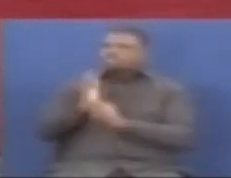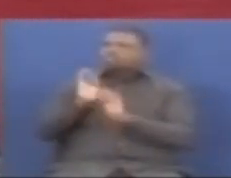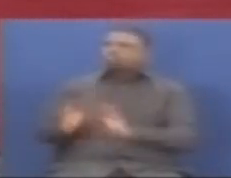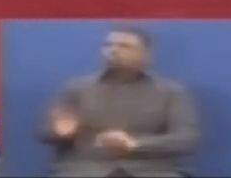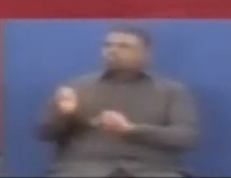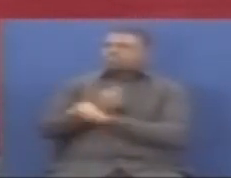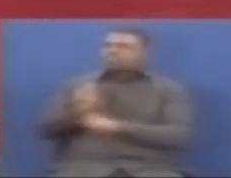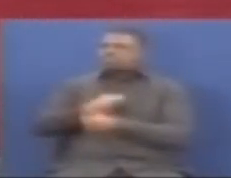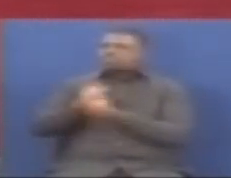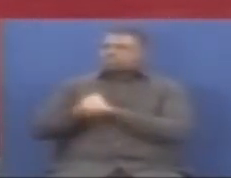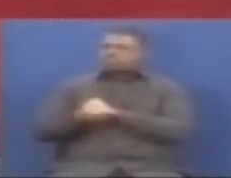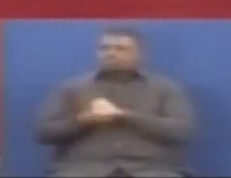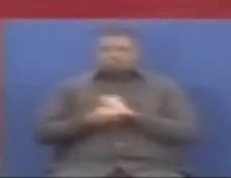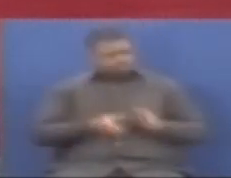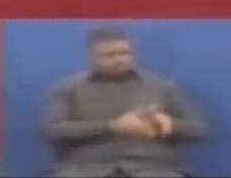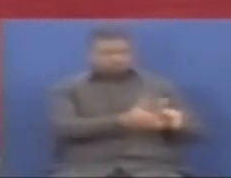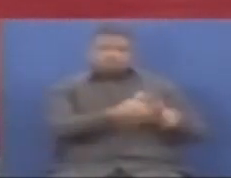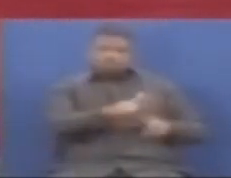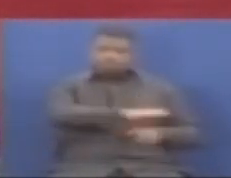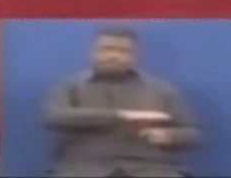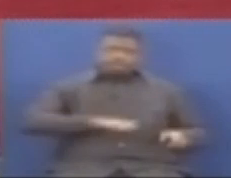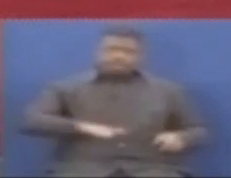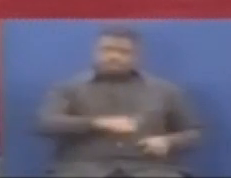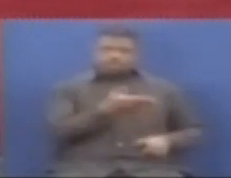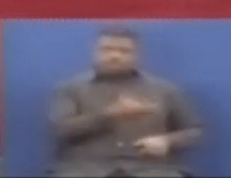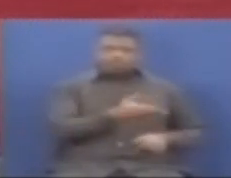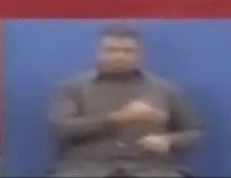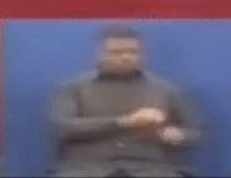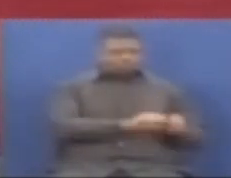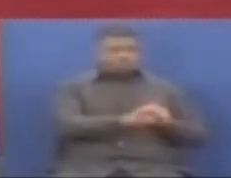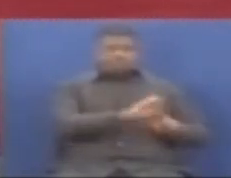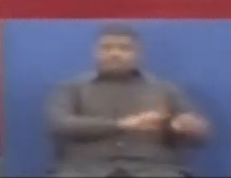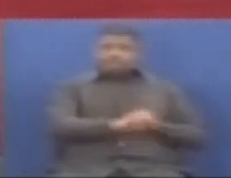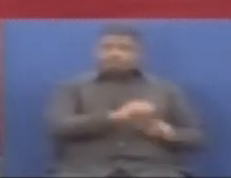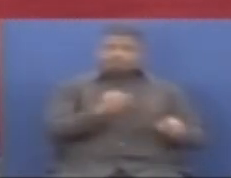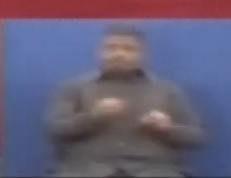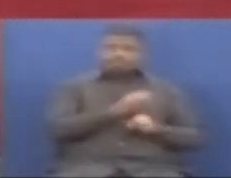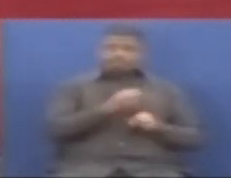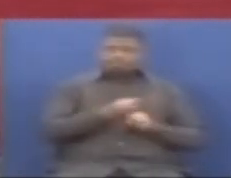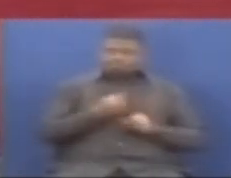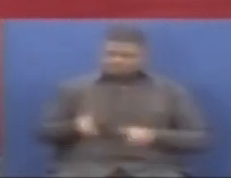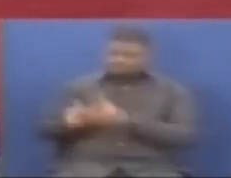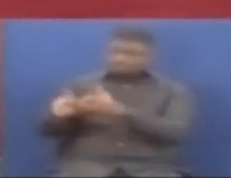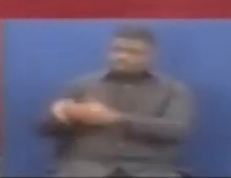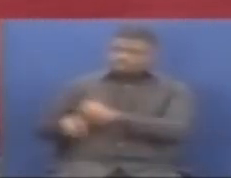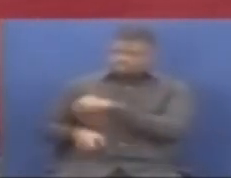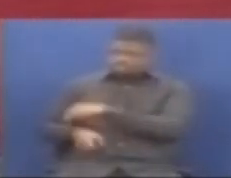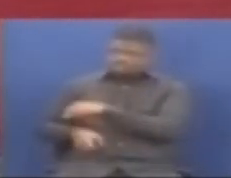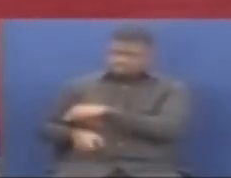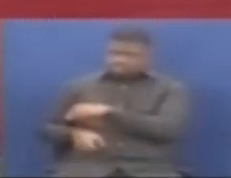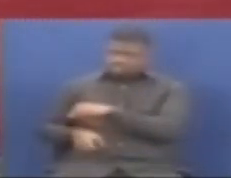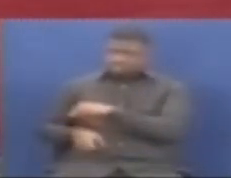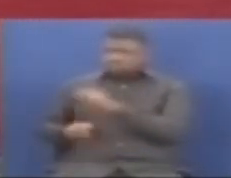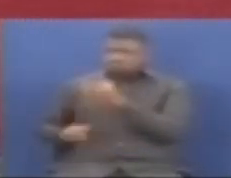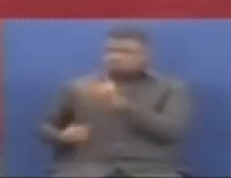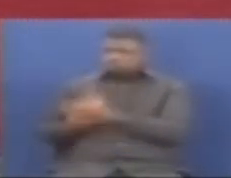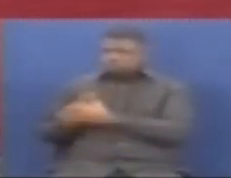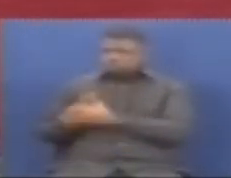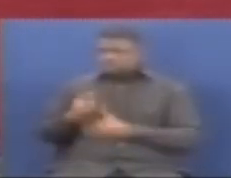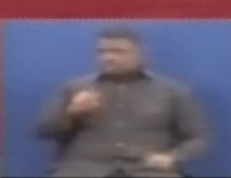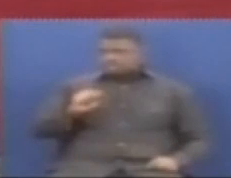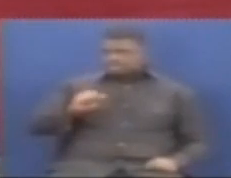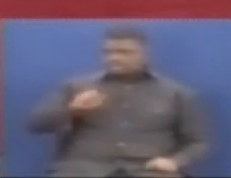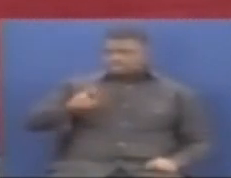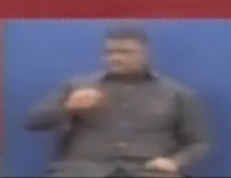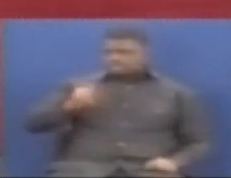Manonga. Nia ya serikali ni kuboresha maeneo haya. Kwa sasa serikali ilikuwa inaendelea kuunganisha mikoa, na mkoa wa Tabora umeunganishwa na mikoa mingine, Mheshimiwa